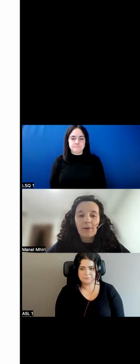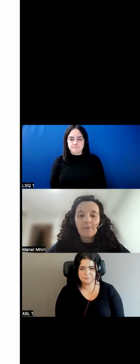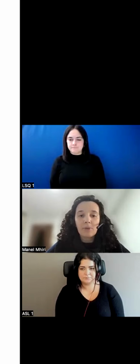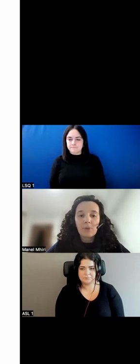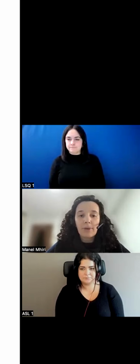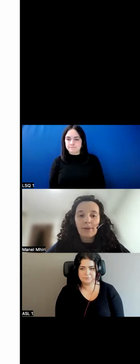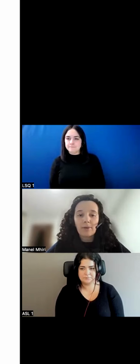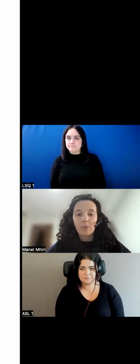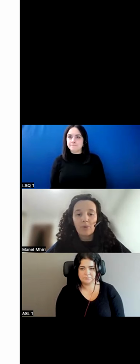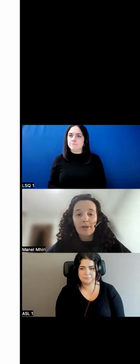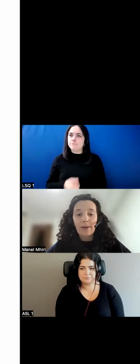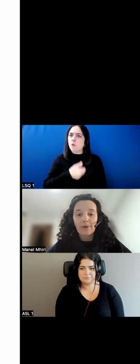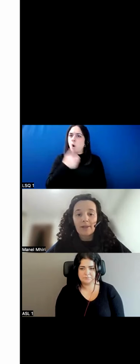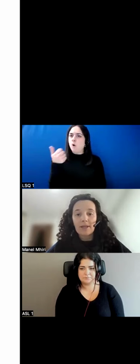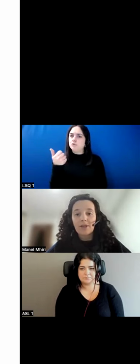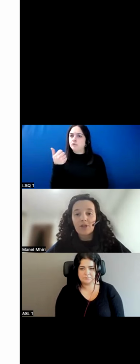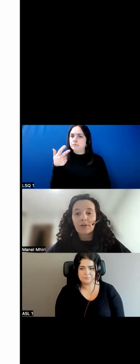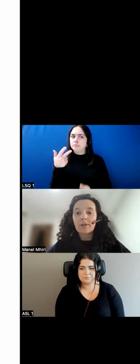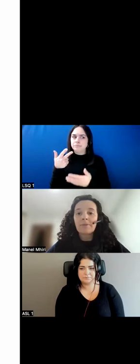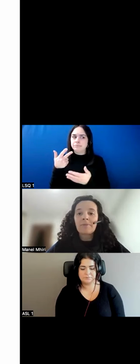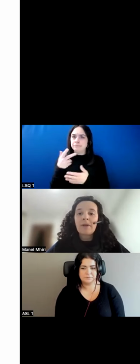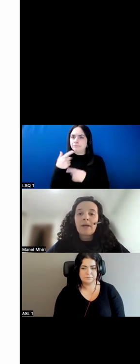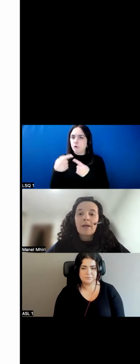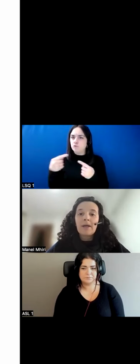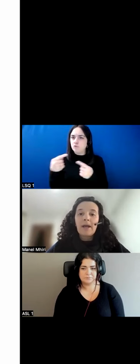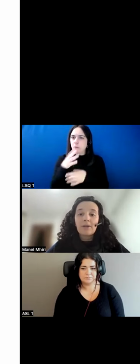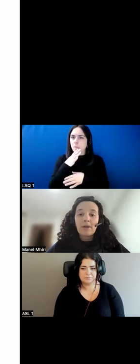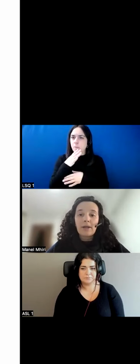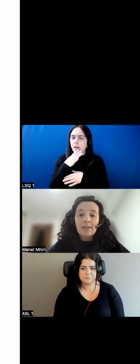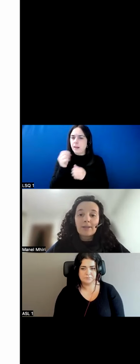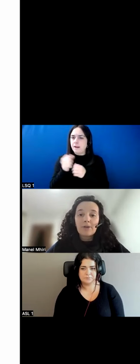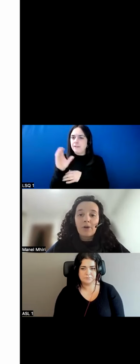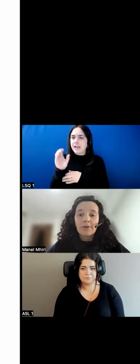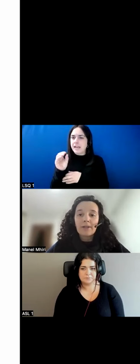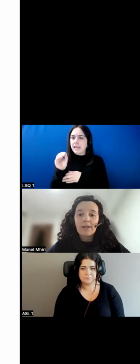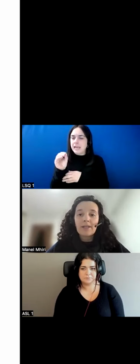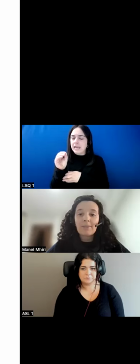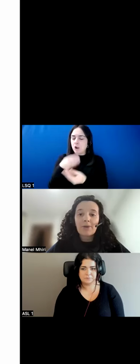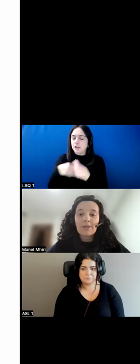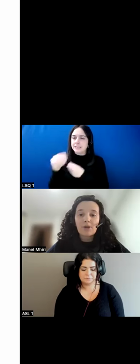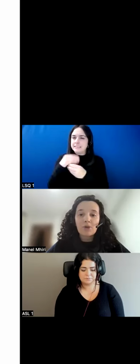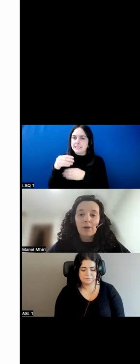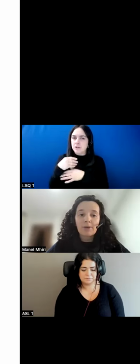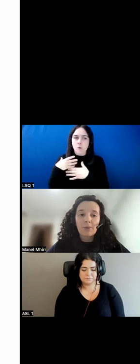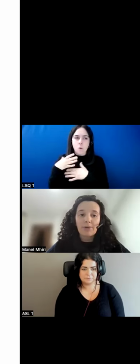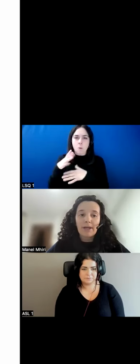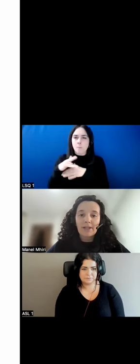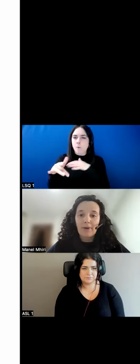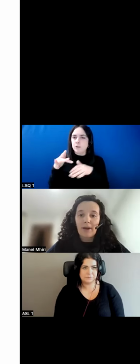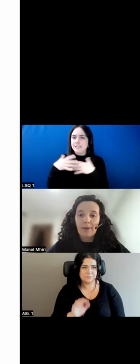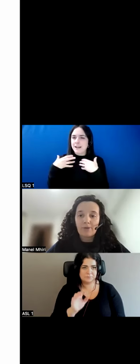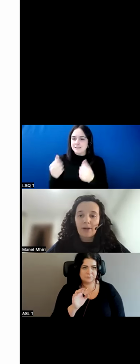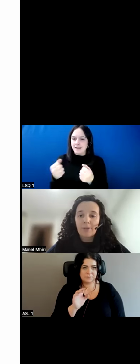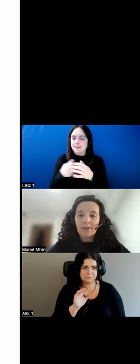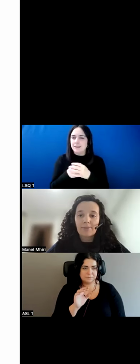Un autre point qui a été discuté avec l'Organisation mondiale de la santé et sur lequel nous